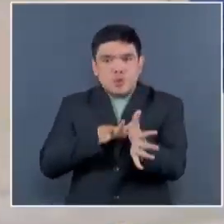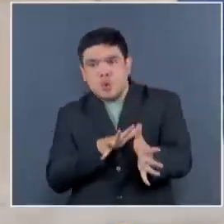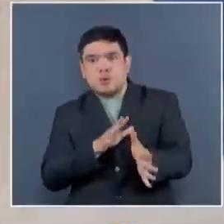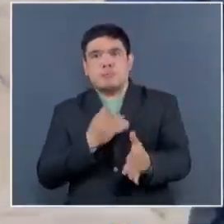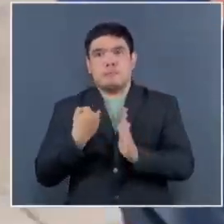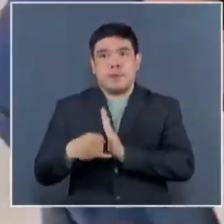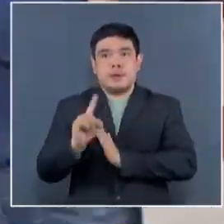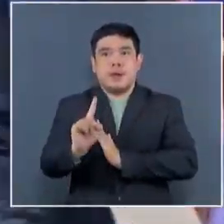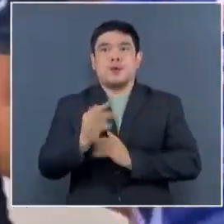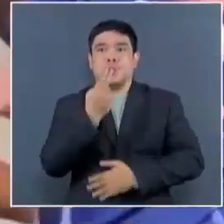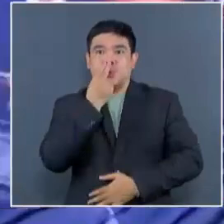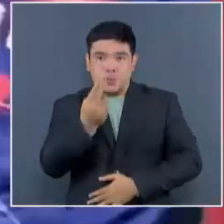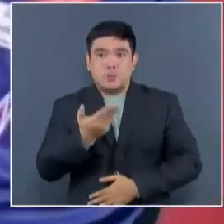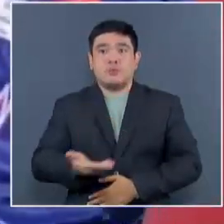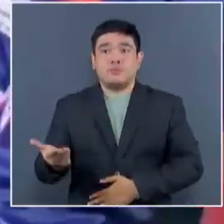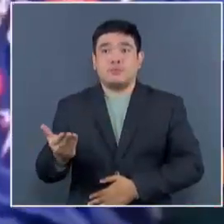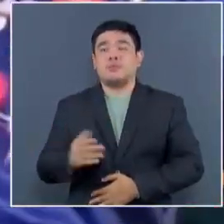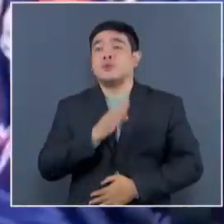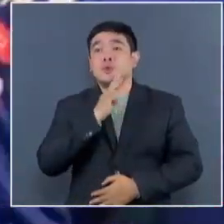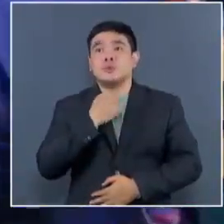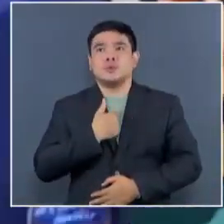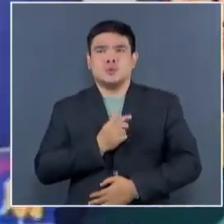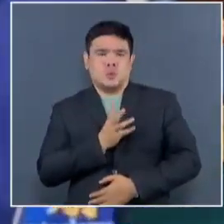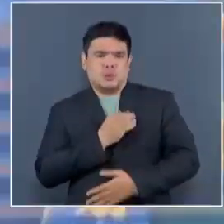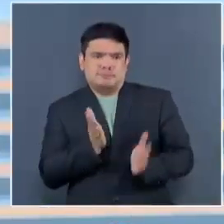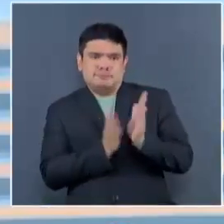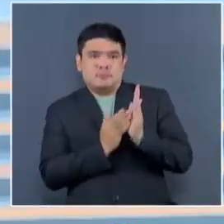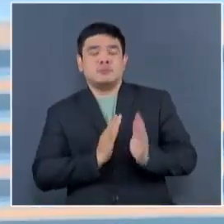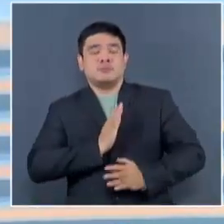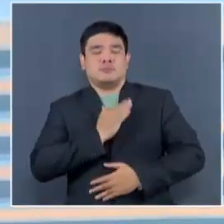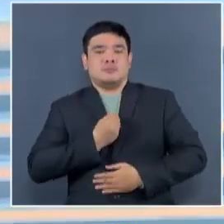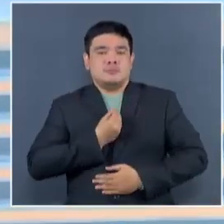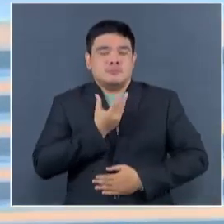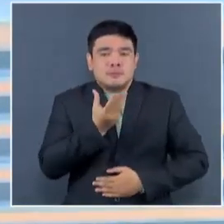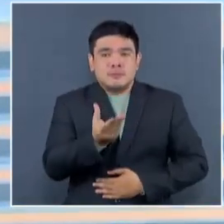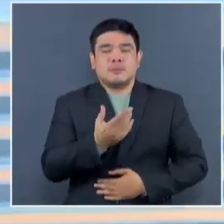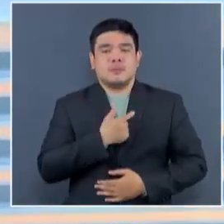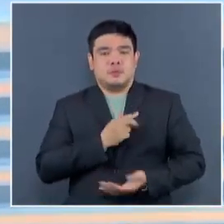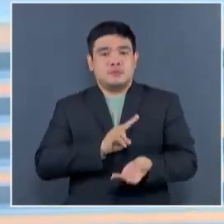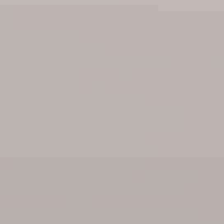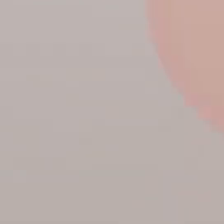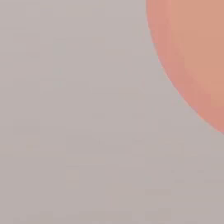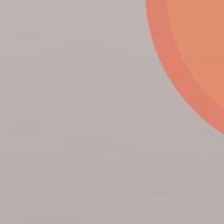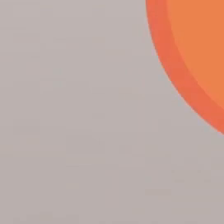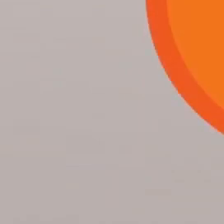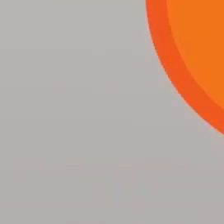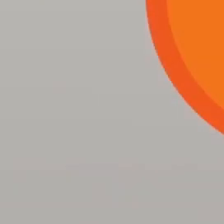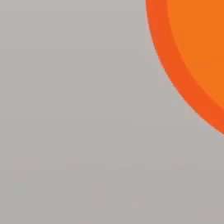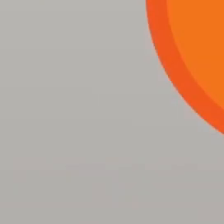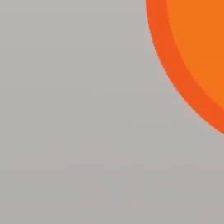ต่างกันเหมือนกันนะครับคุณผู้ชมตงนี้อืนะคะก็ชื่นชมหัวใจคุณหมอจริงๆนะคะทำด้วยจิตวิญญาณความเป็นแพทย์จริงๆ